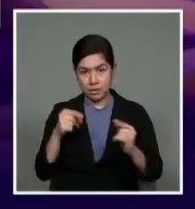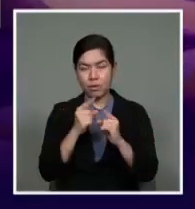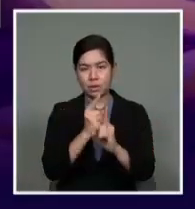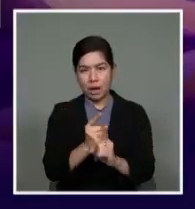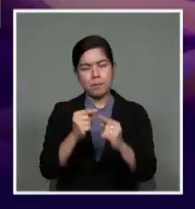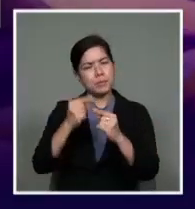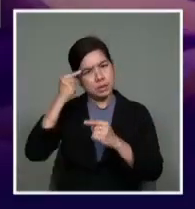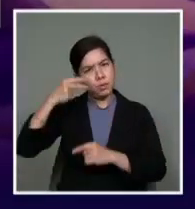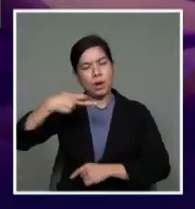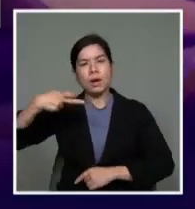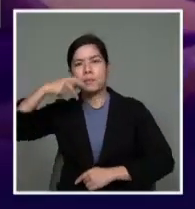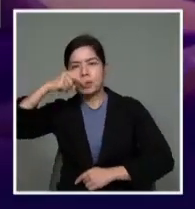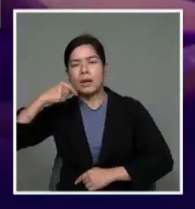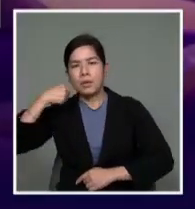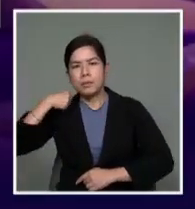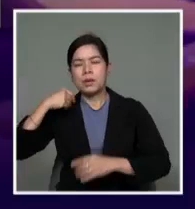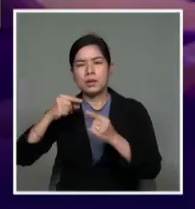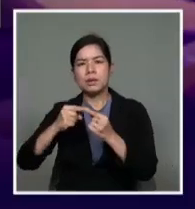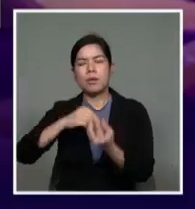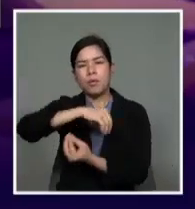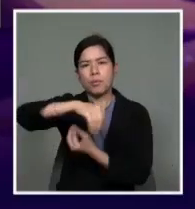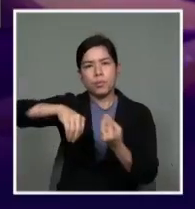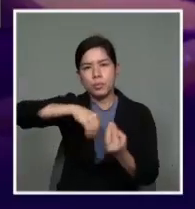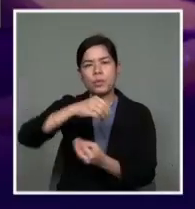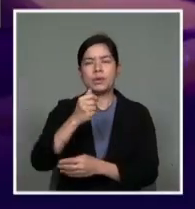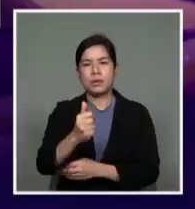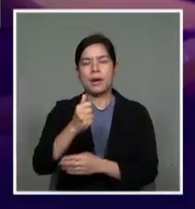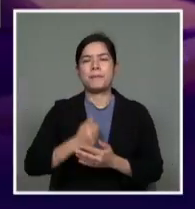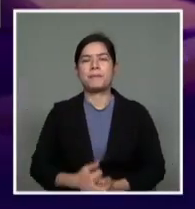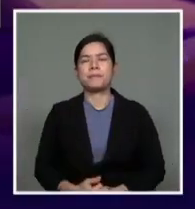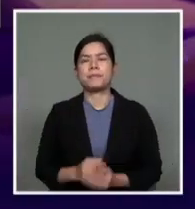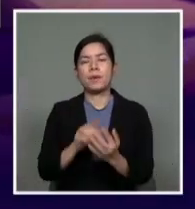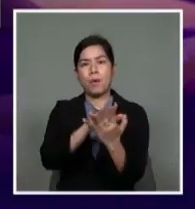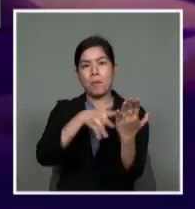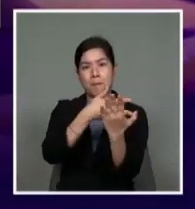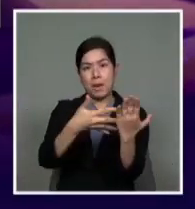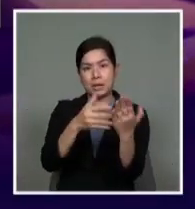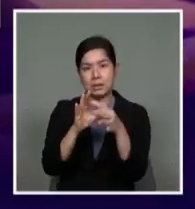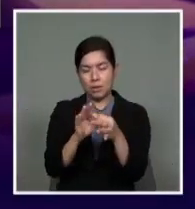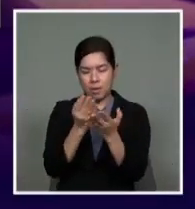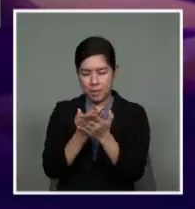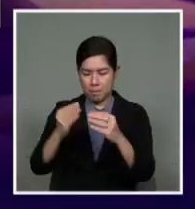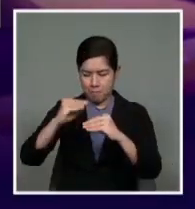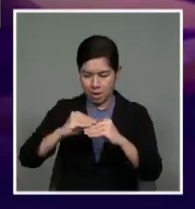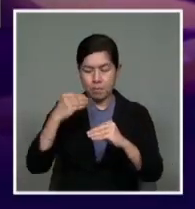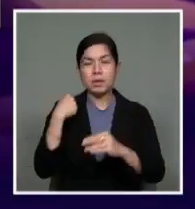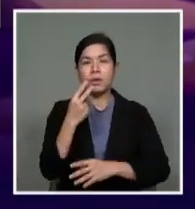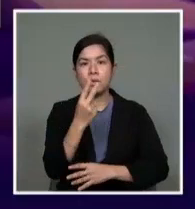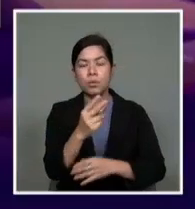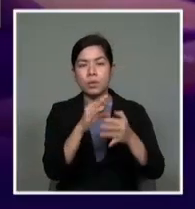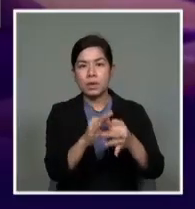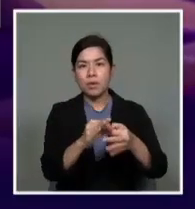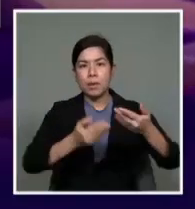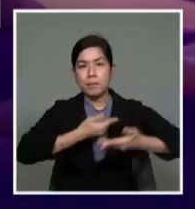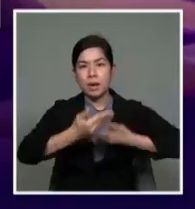ยก็น่าจะมีสภาพคล่องเพียงพอไปอีกหลายเดือนนะคะสำหรับแผนการเพิ่มรายได้ก็จะไปรื้อโครงสร้างการข